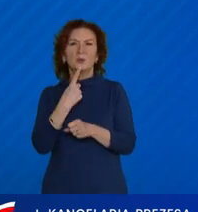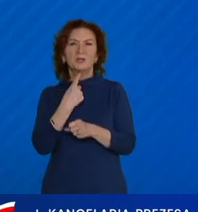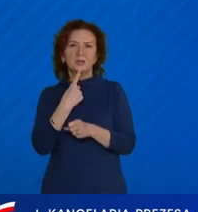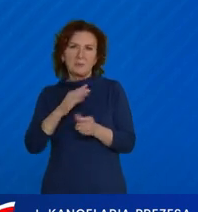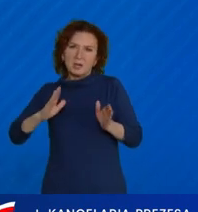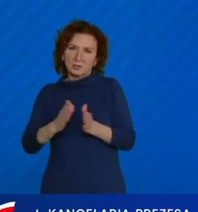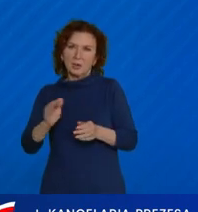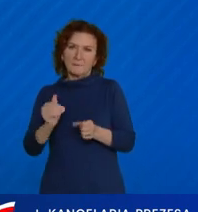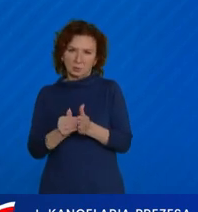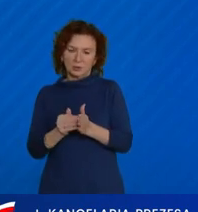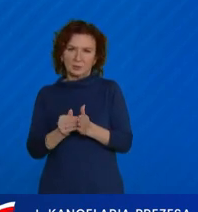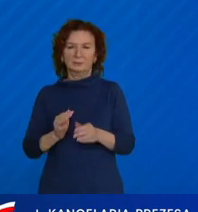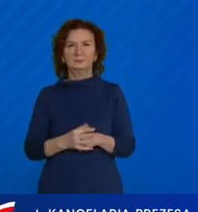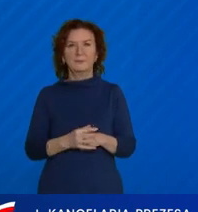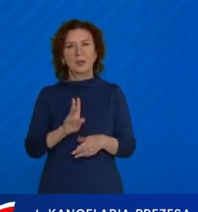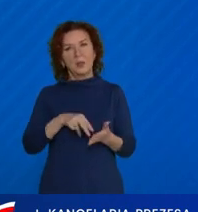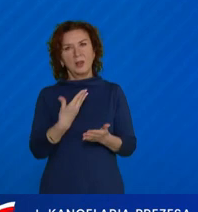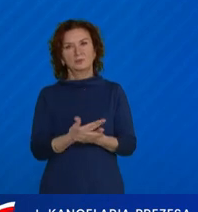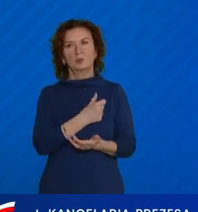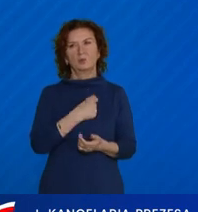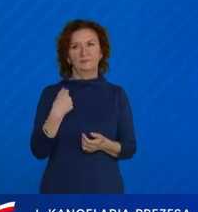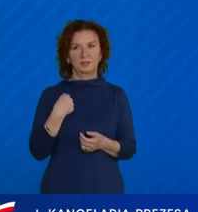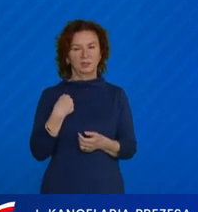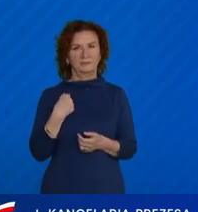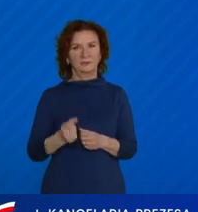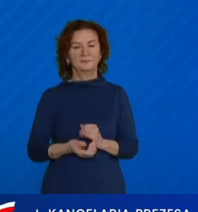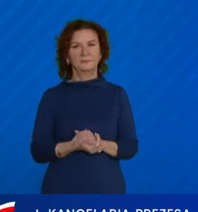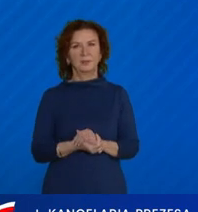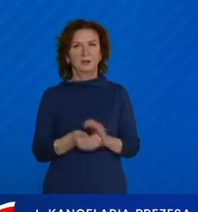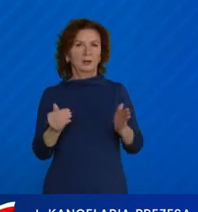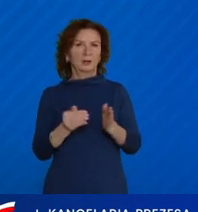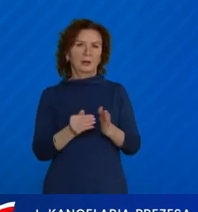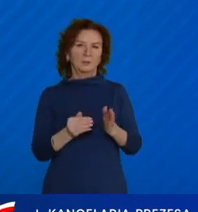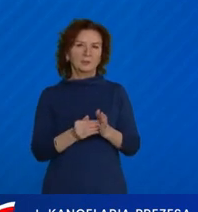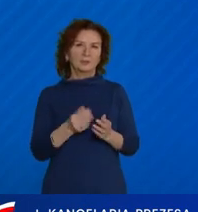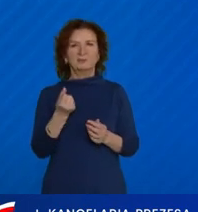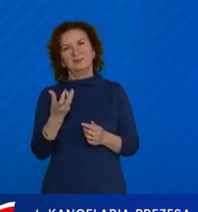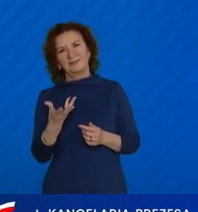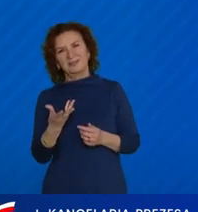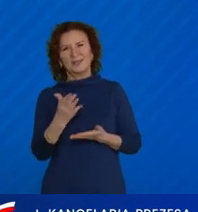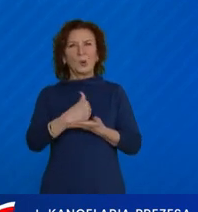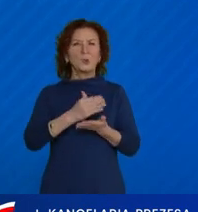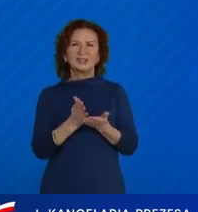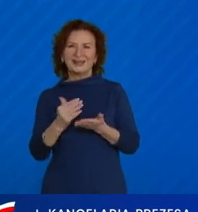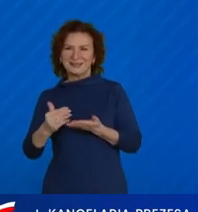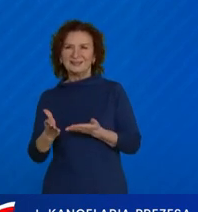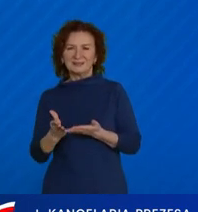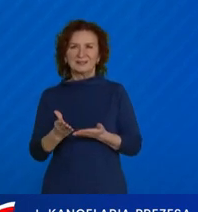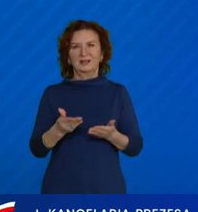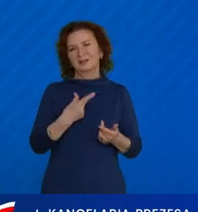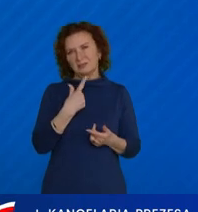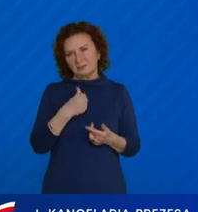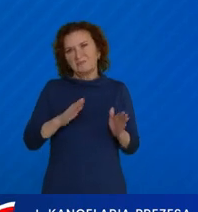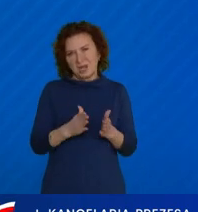potrzebne, tak jak na przykład w Warszawie, gdzie trzeba w kilku dzielnicach, gdzie rzeczywiście tych punktów